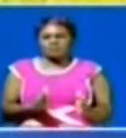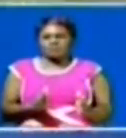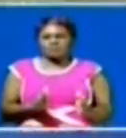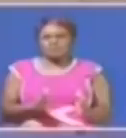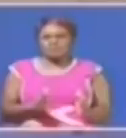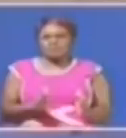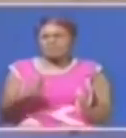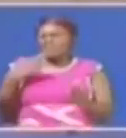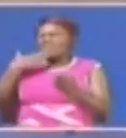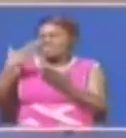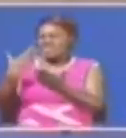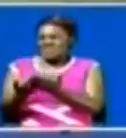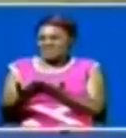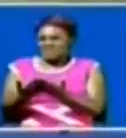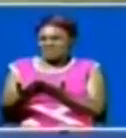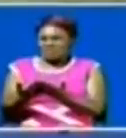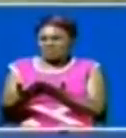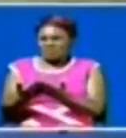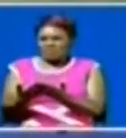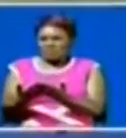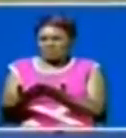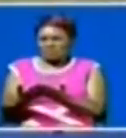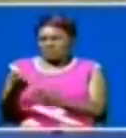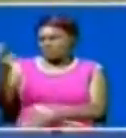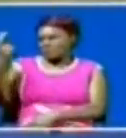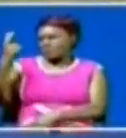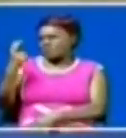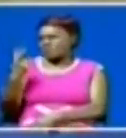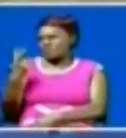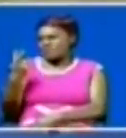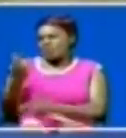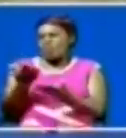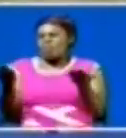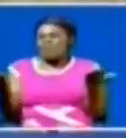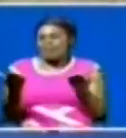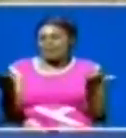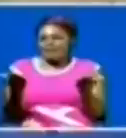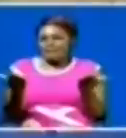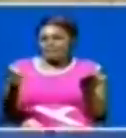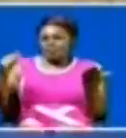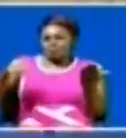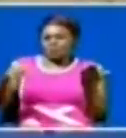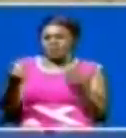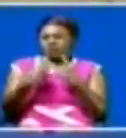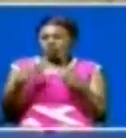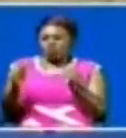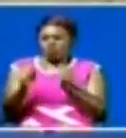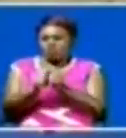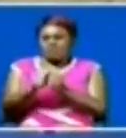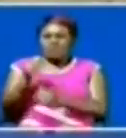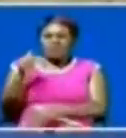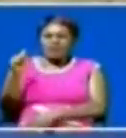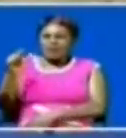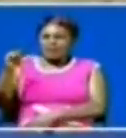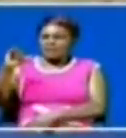viongozi. Naam, shukran sana mtazamaji kwa kuweza kujumuika nasi kwenye makala ya Wako Wapi. Hii leo tumezungumza na Mama